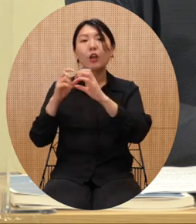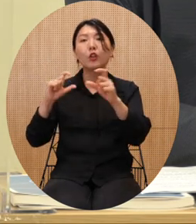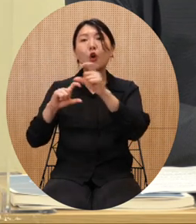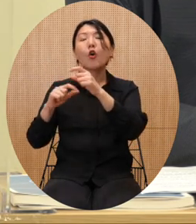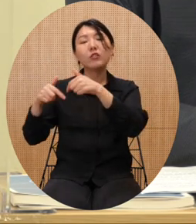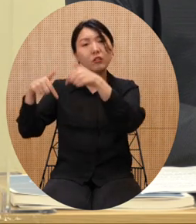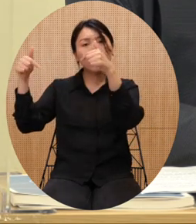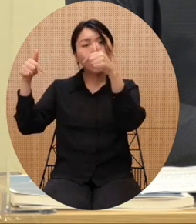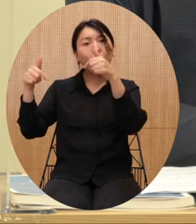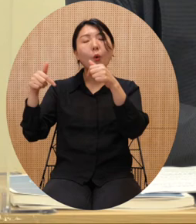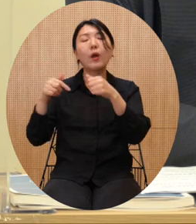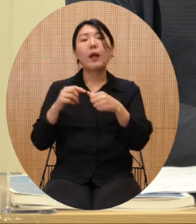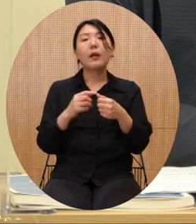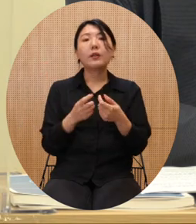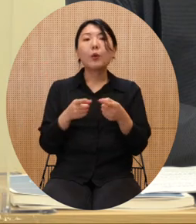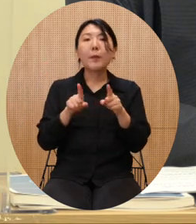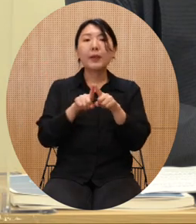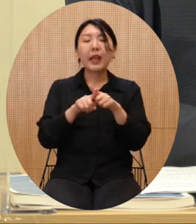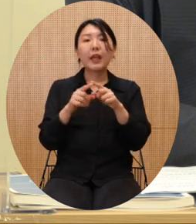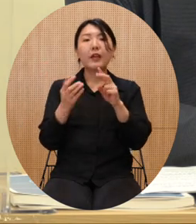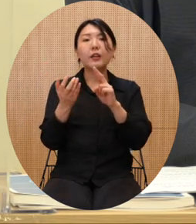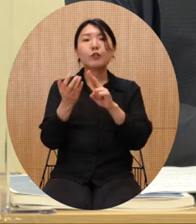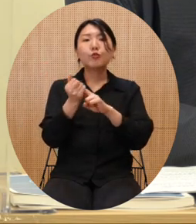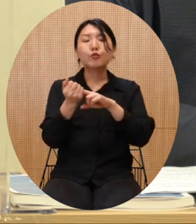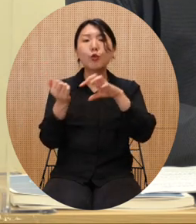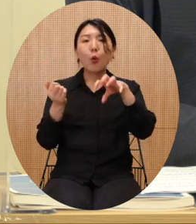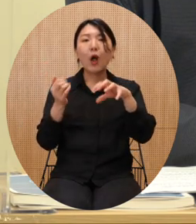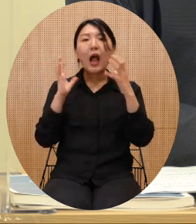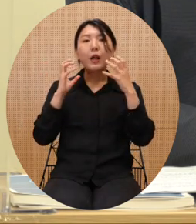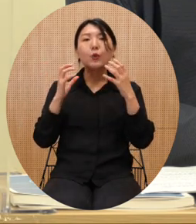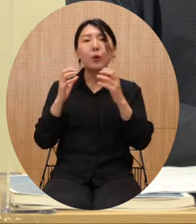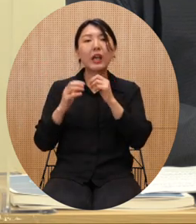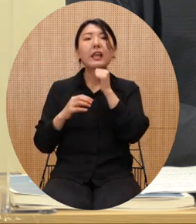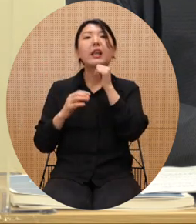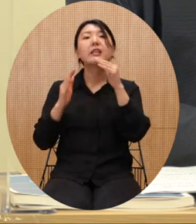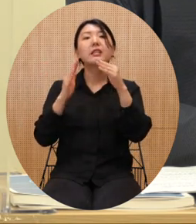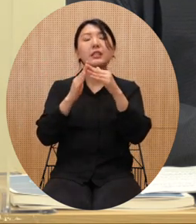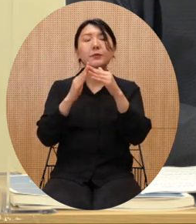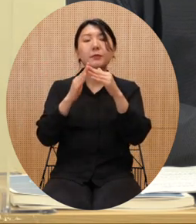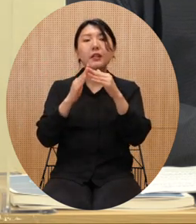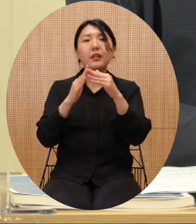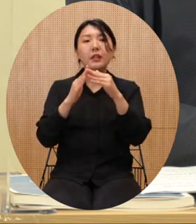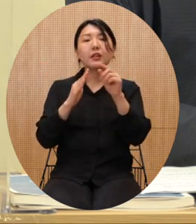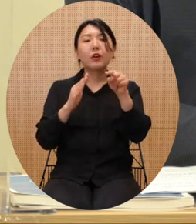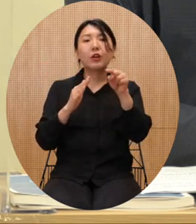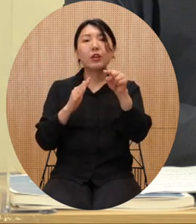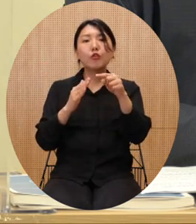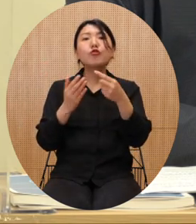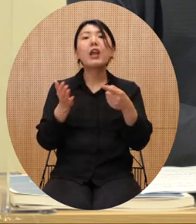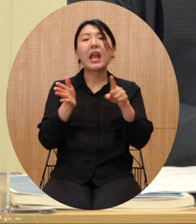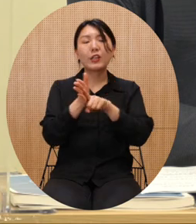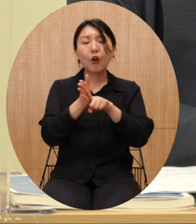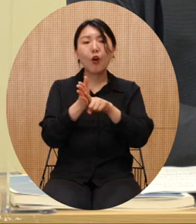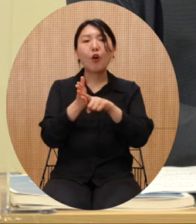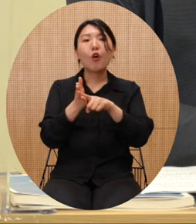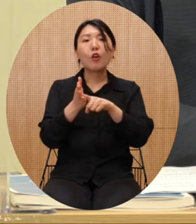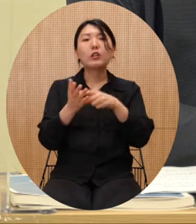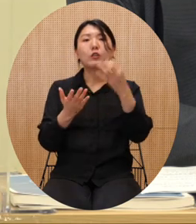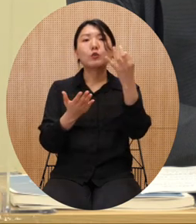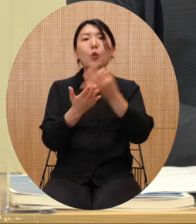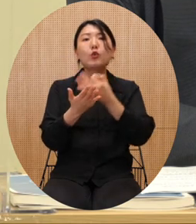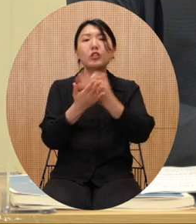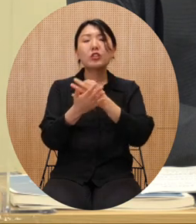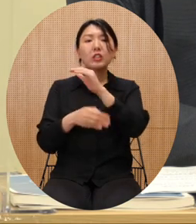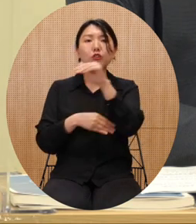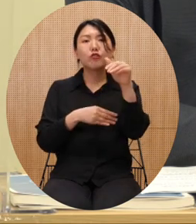통해서 발굴을 하고요. 그다음 더불어서 사각지대 아동 주거빈곤 가구 지원 확대를 위한 소득 기준 상향이